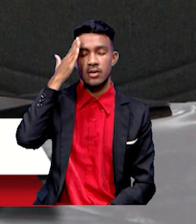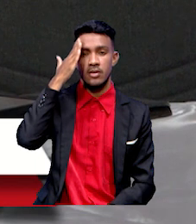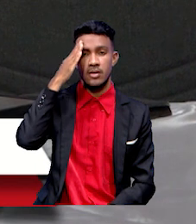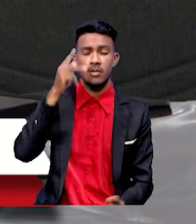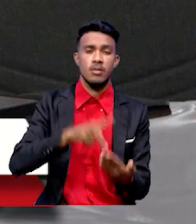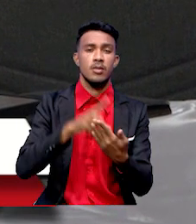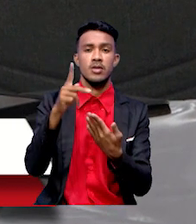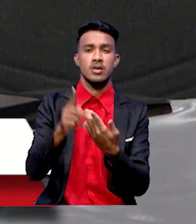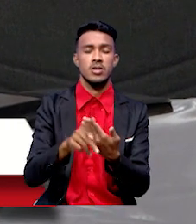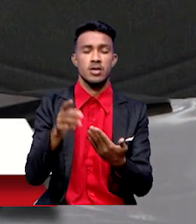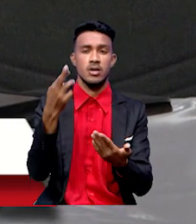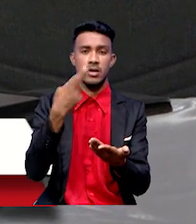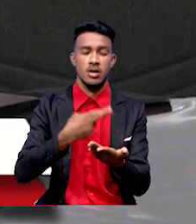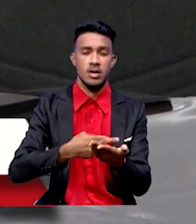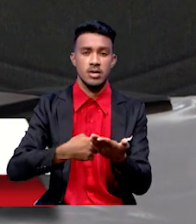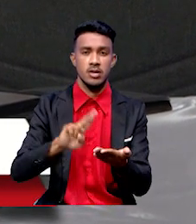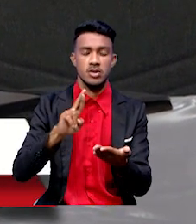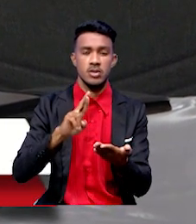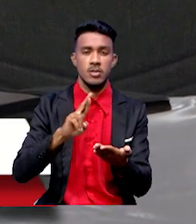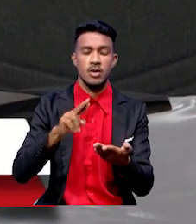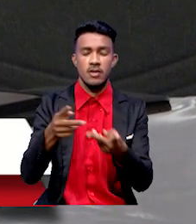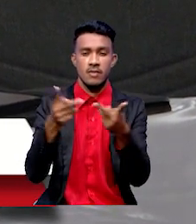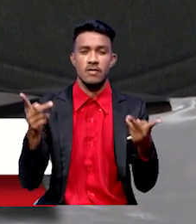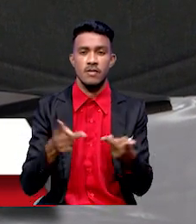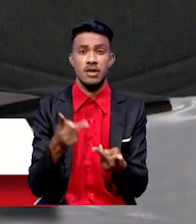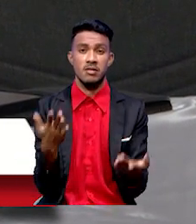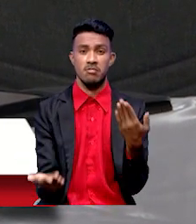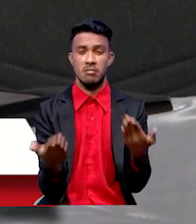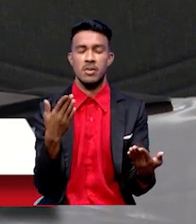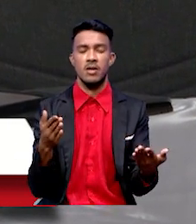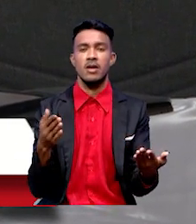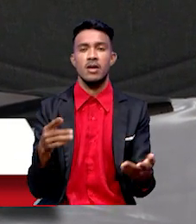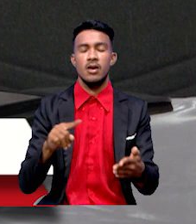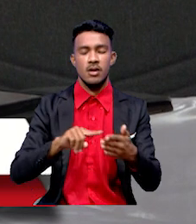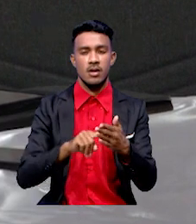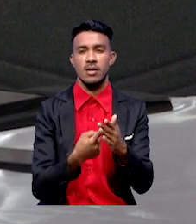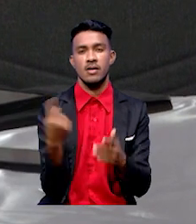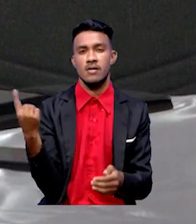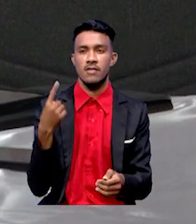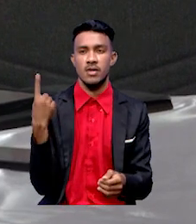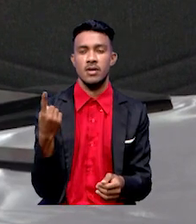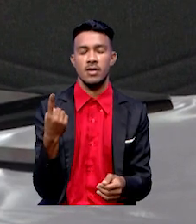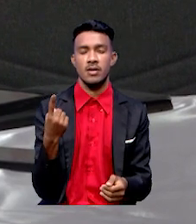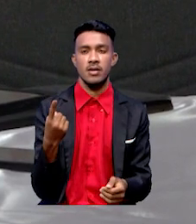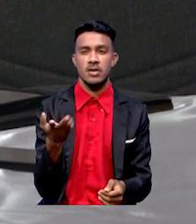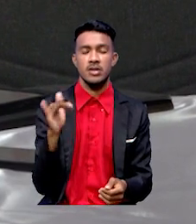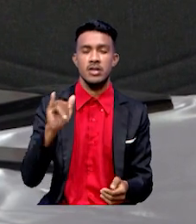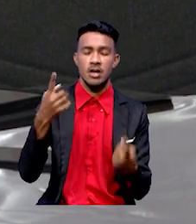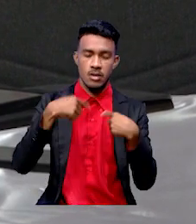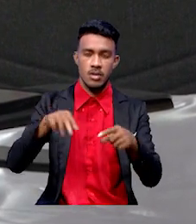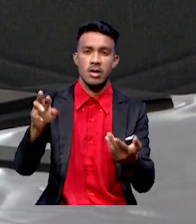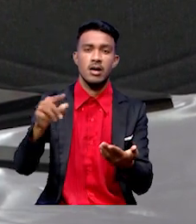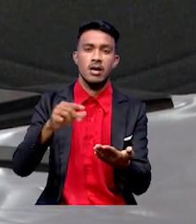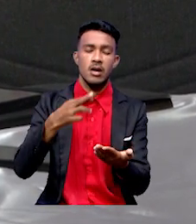processo registro vai centro paralelo nene, la hela e Cira foi em Makatuba, a registra sernean, ia